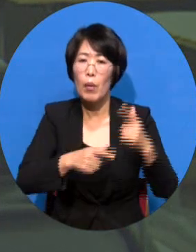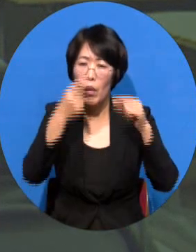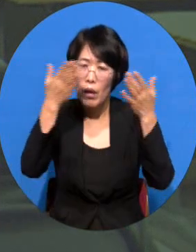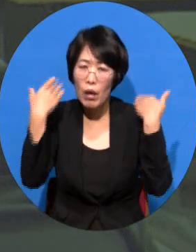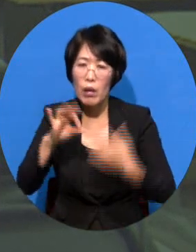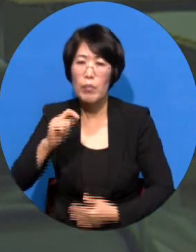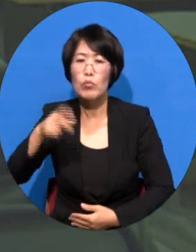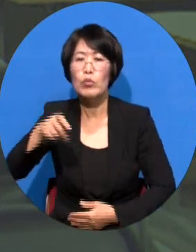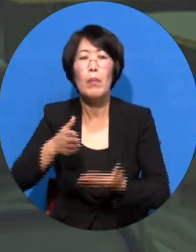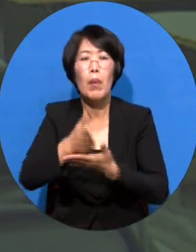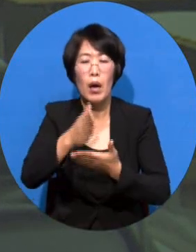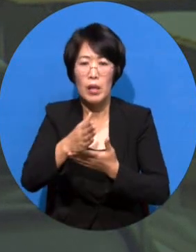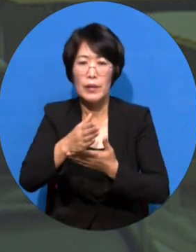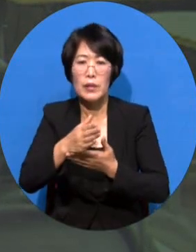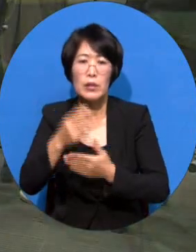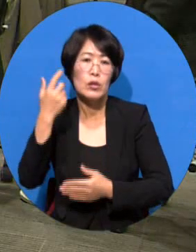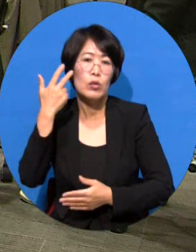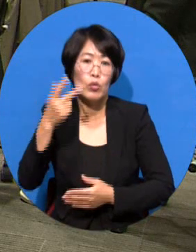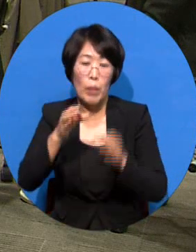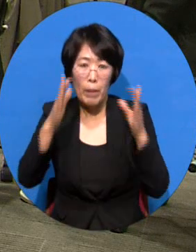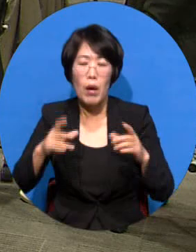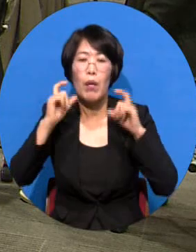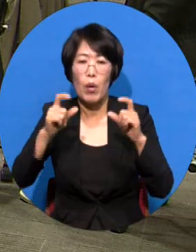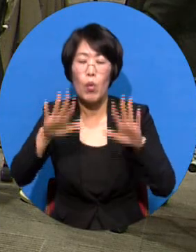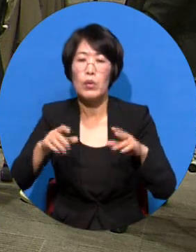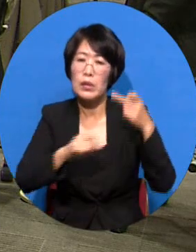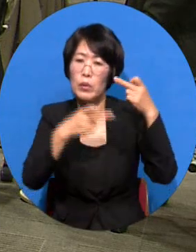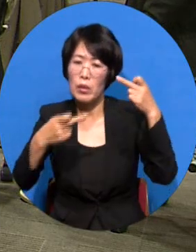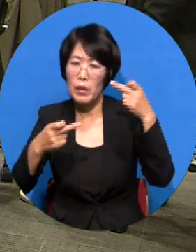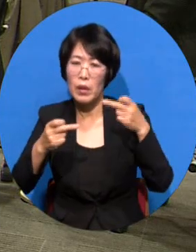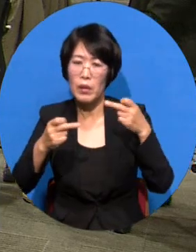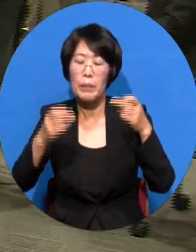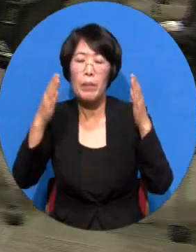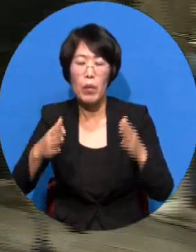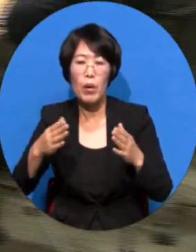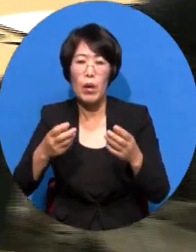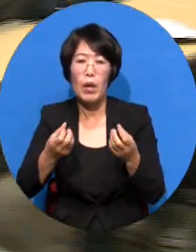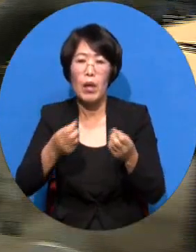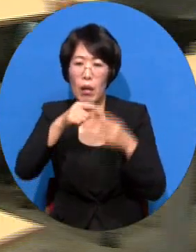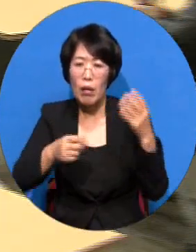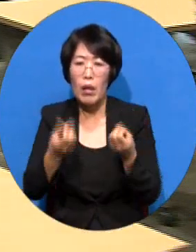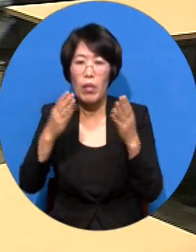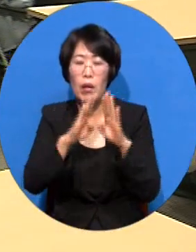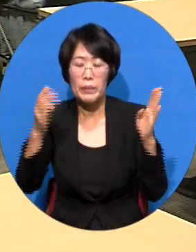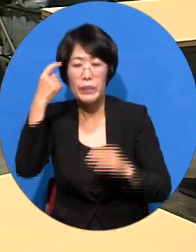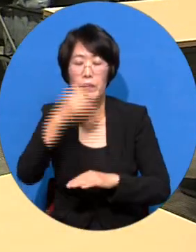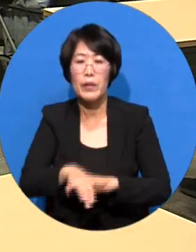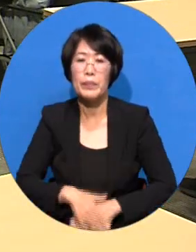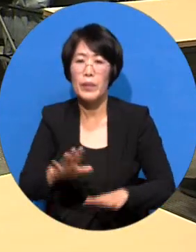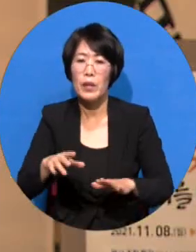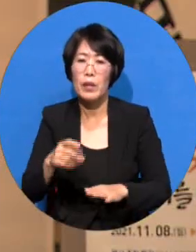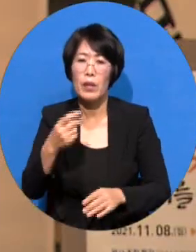목포대학교 인문대학의 인문주간선포식을 열고 오는 12일까지 다채로운 행사를 개최합니다. 이번 행사 기간